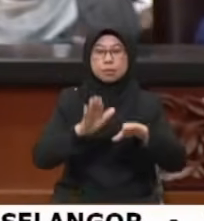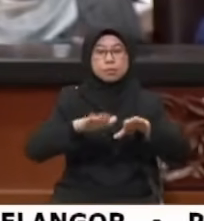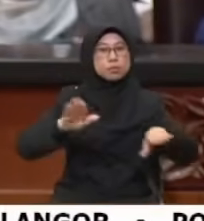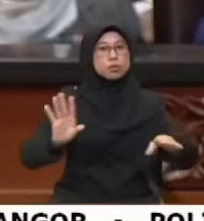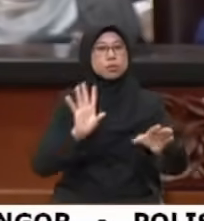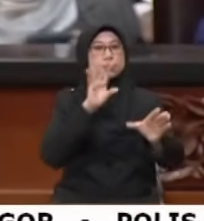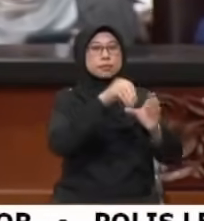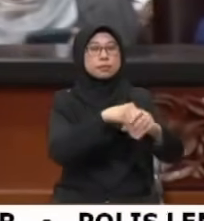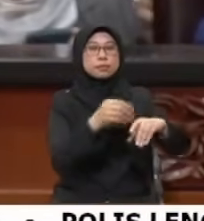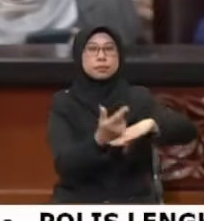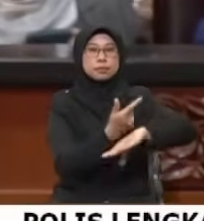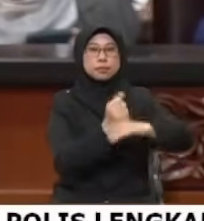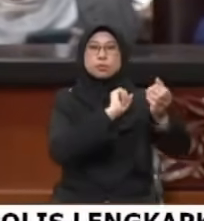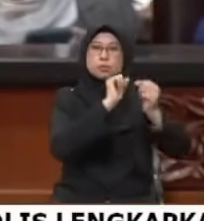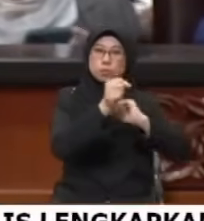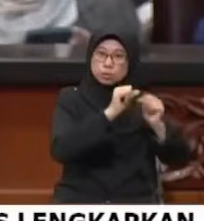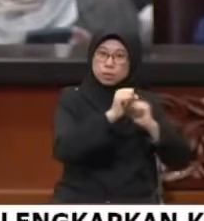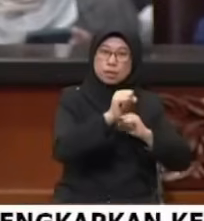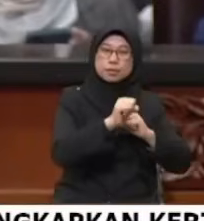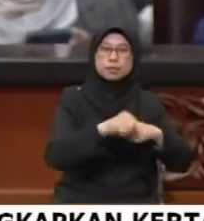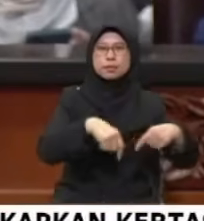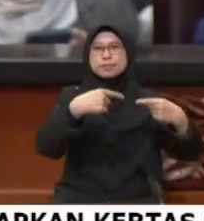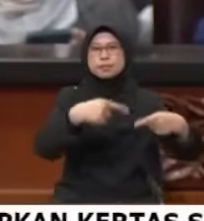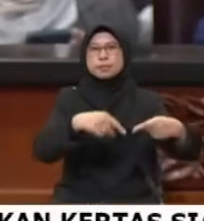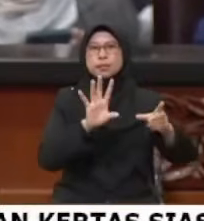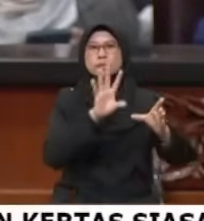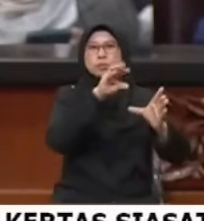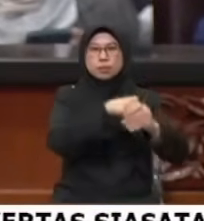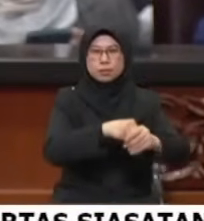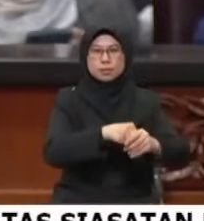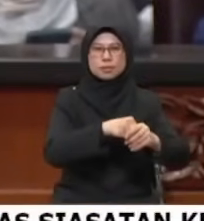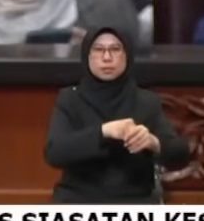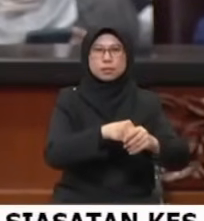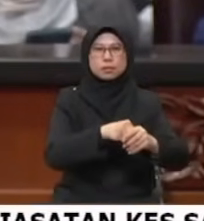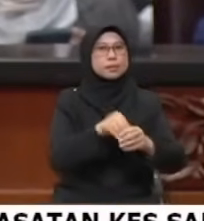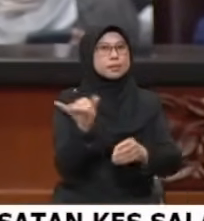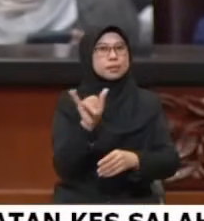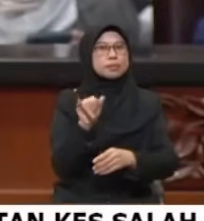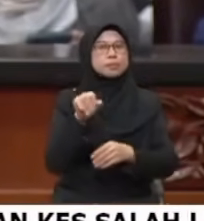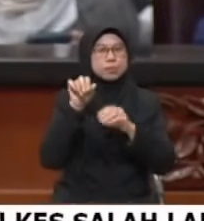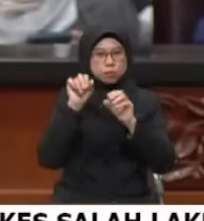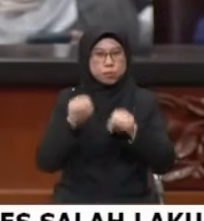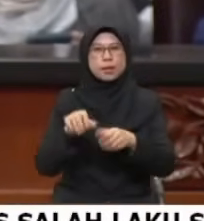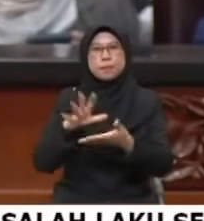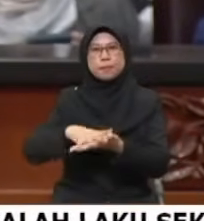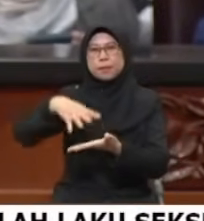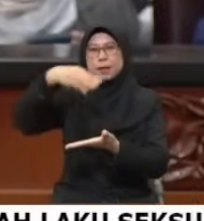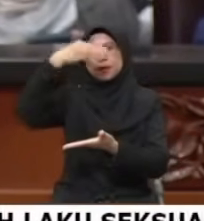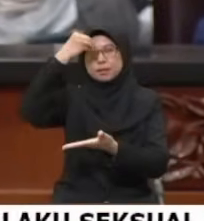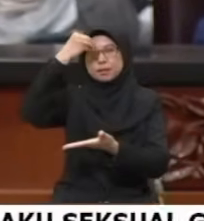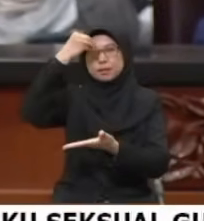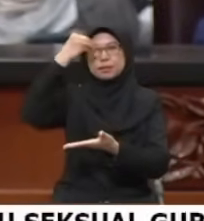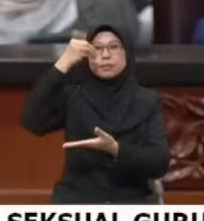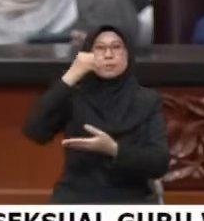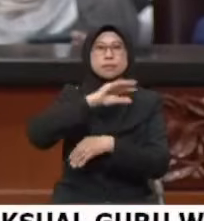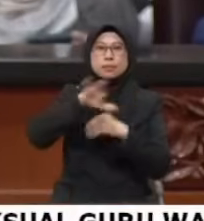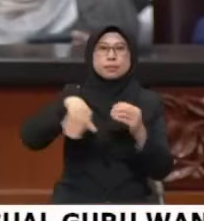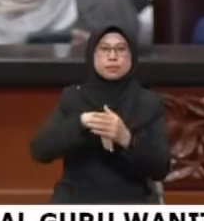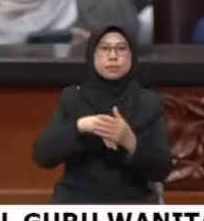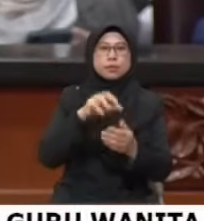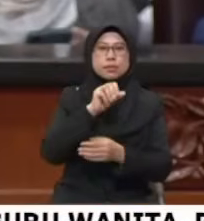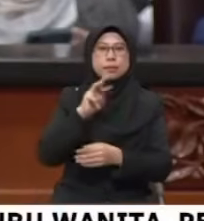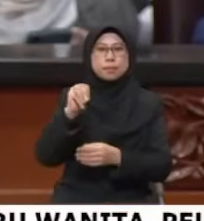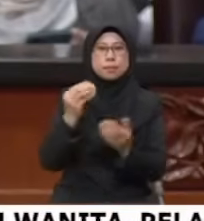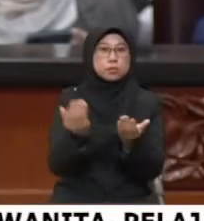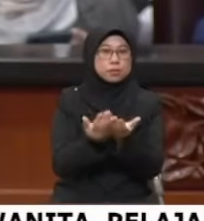terlibat dalam latihan ataupun kejohanan sukan tidak tercicil Dalam pengajaran dan pembelajaran semua SSM mengambil